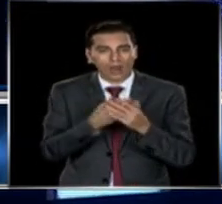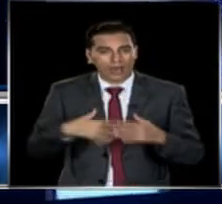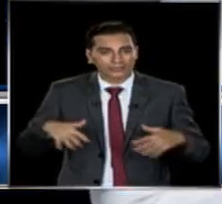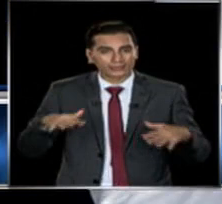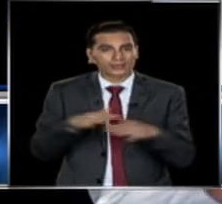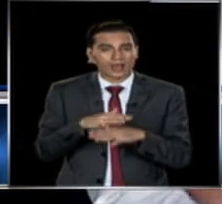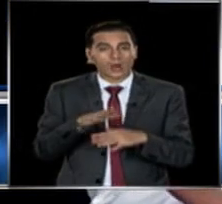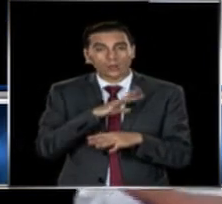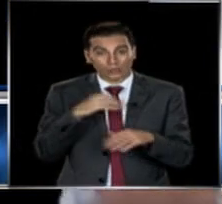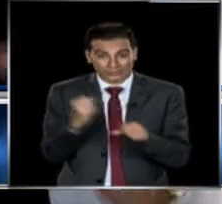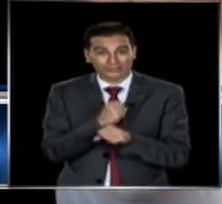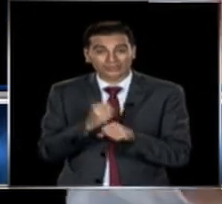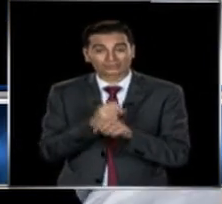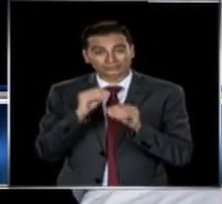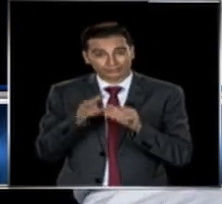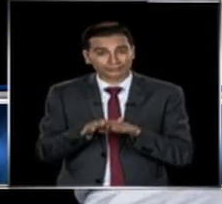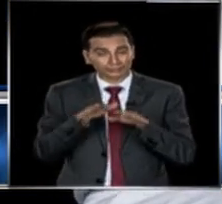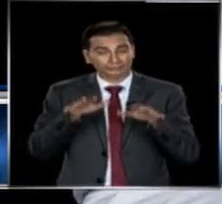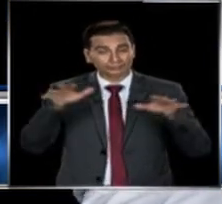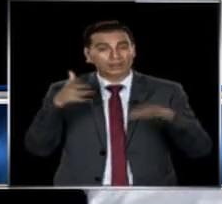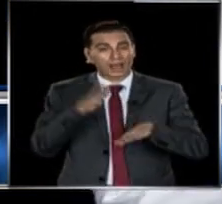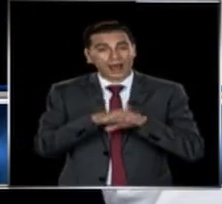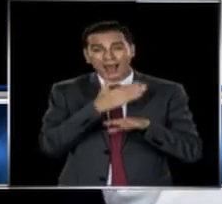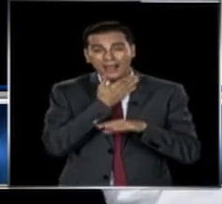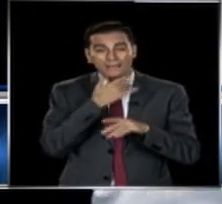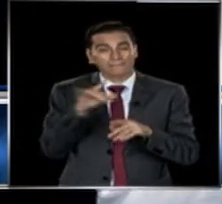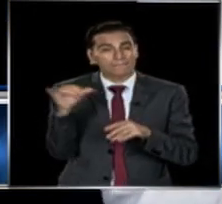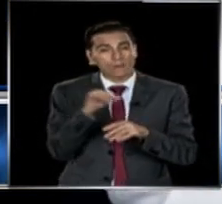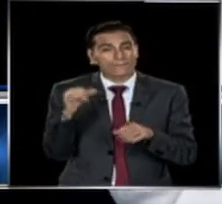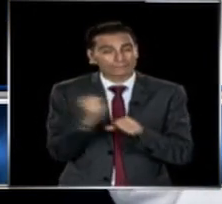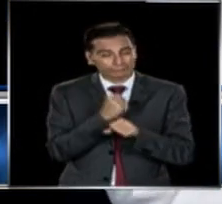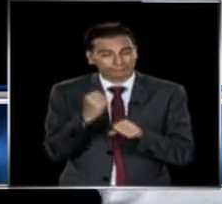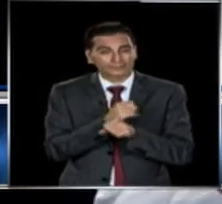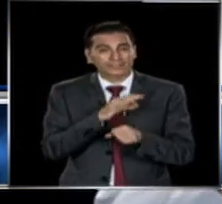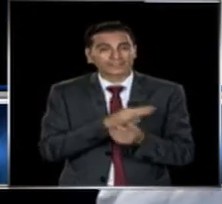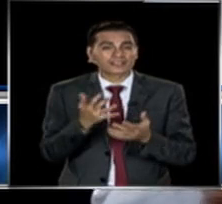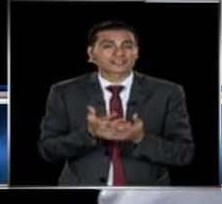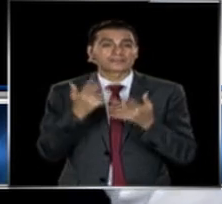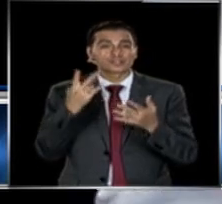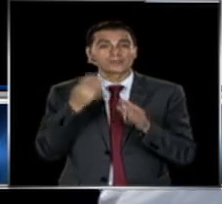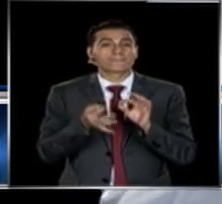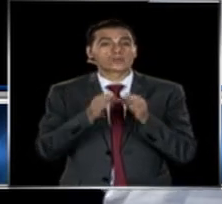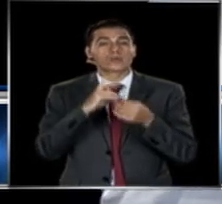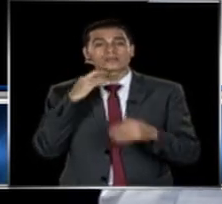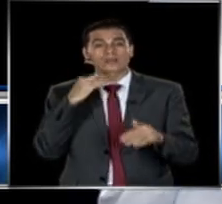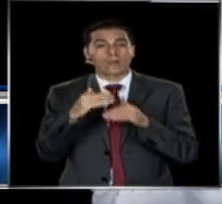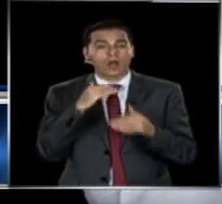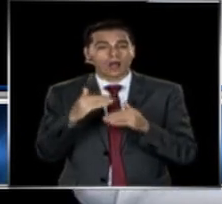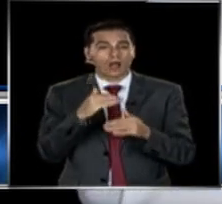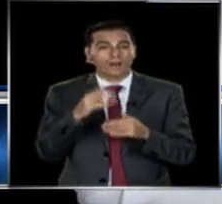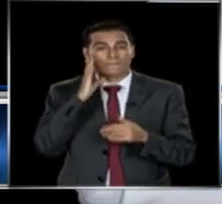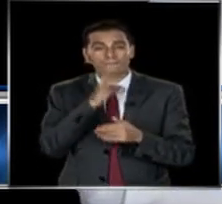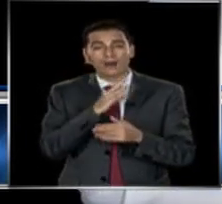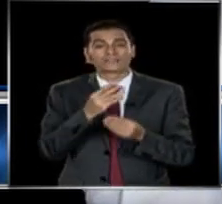يعني حفزوا وعبقوا على قد ما تقدروا عشان نقدر نستوفي. لو بنقول فيه 2 مليون من ذوي الإعاقات الشديدة،